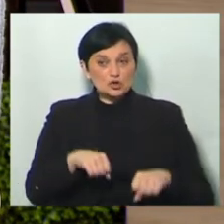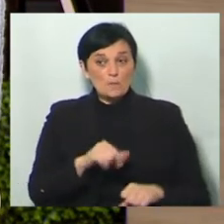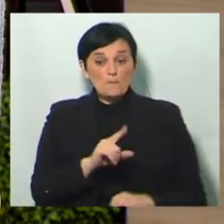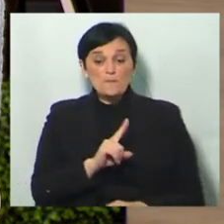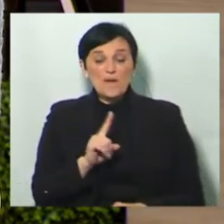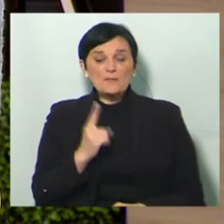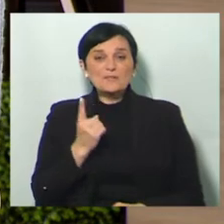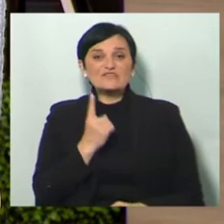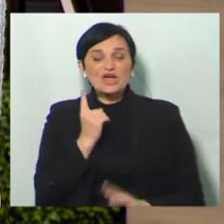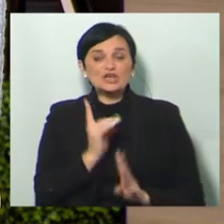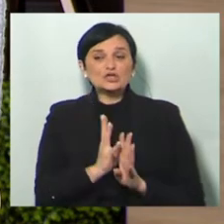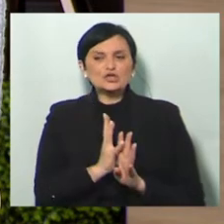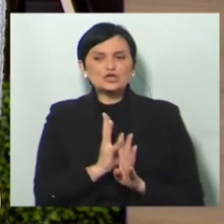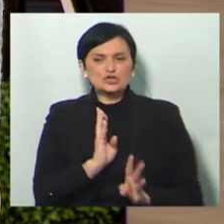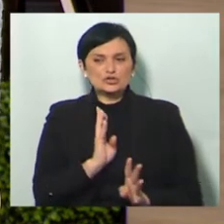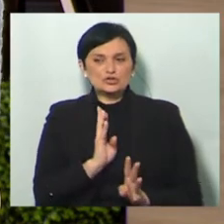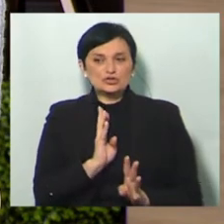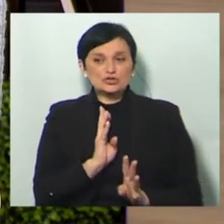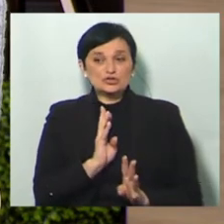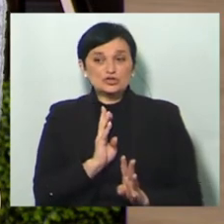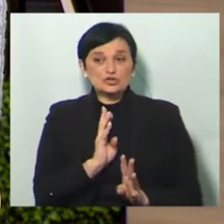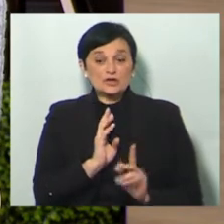მაგრამ პირველ რიგში